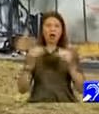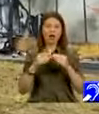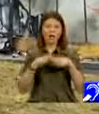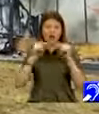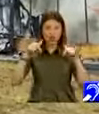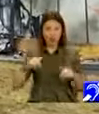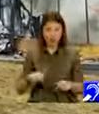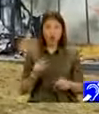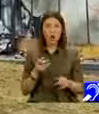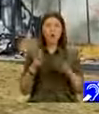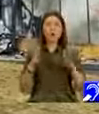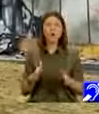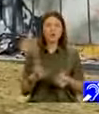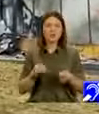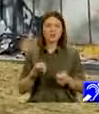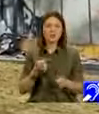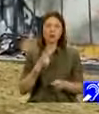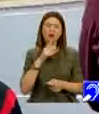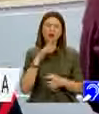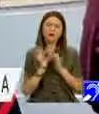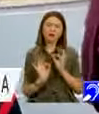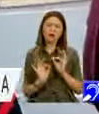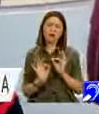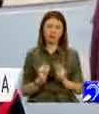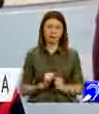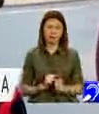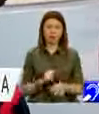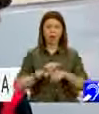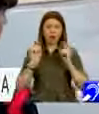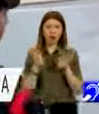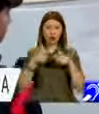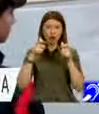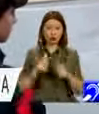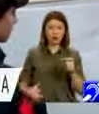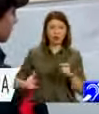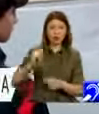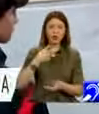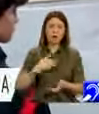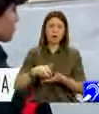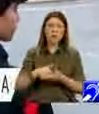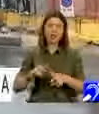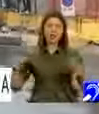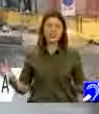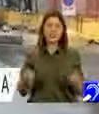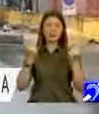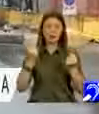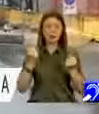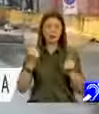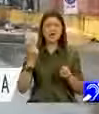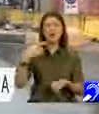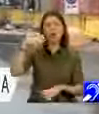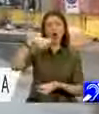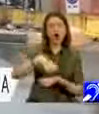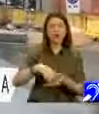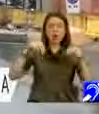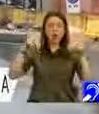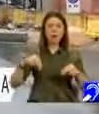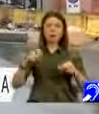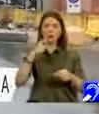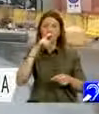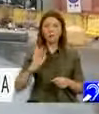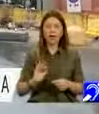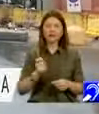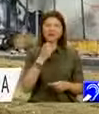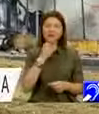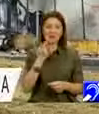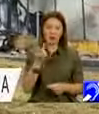dar cu o prezență publică extrem de discretă. Întregul grup din avion mergea să sărbătorească în Sardinia botezul unui băiețel în